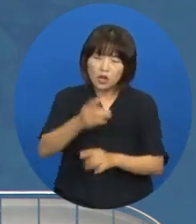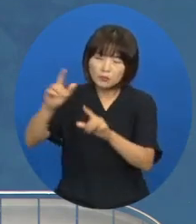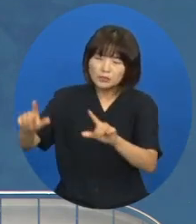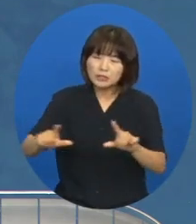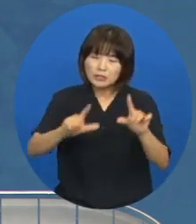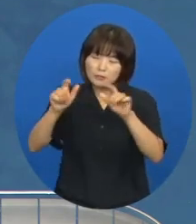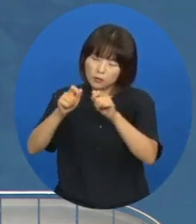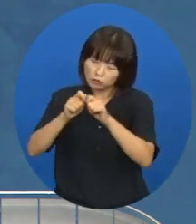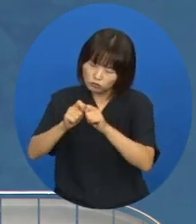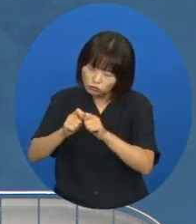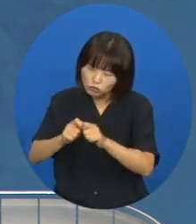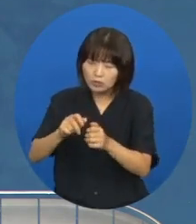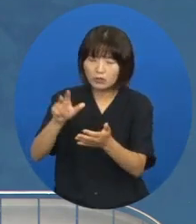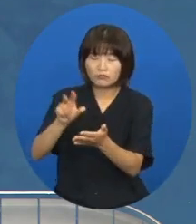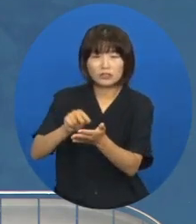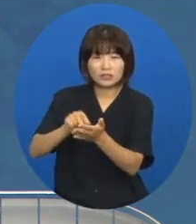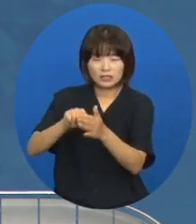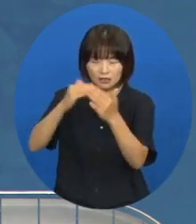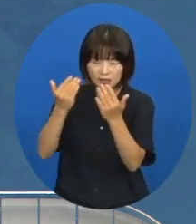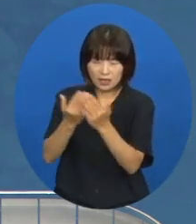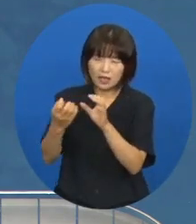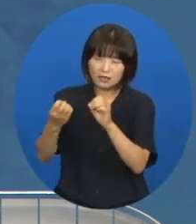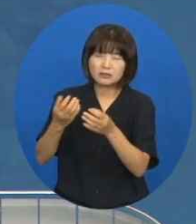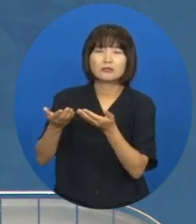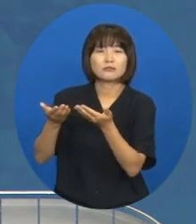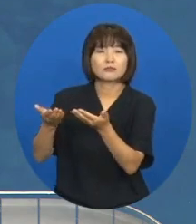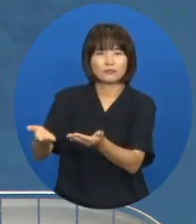구체적인 문제까지 다 말씀하세요.